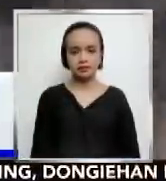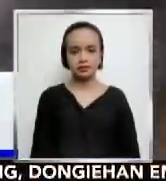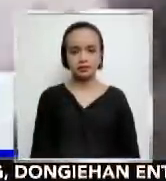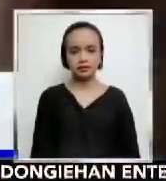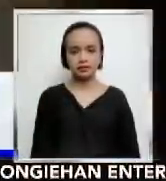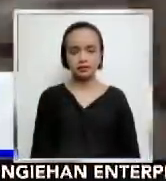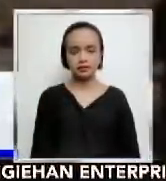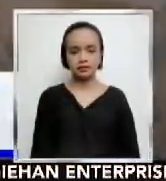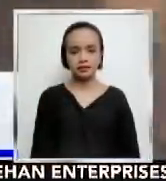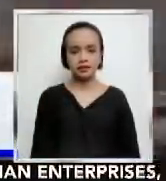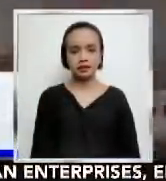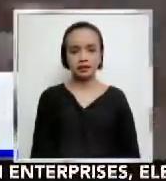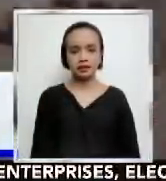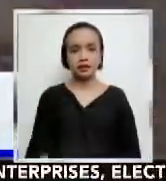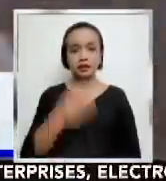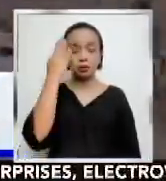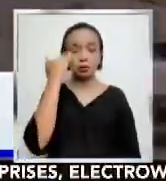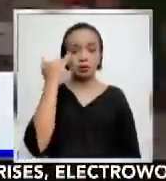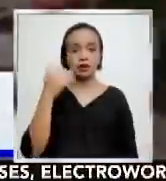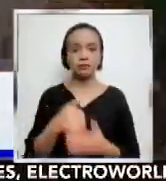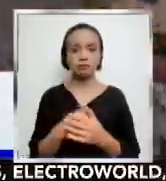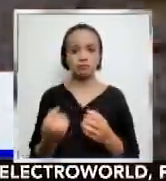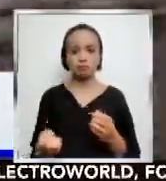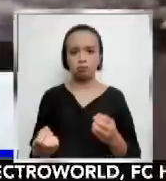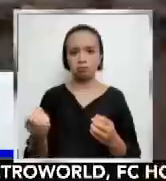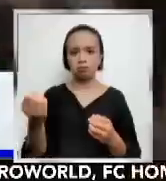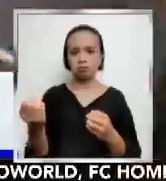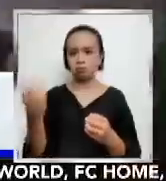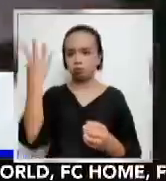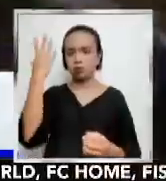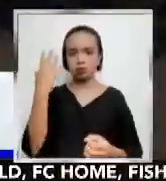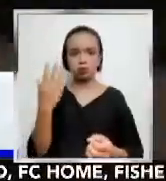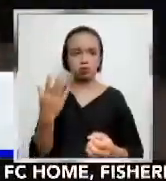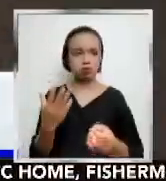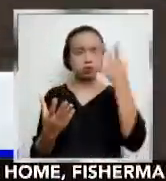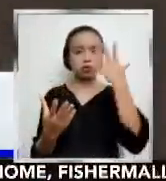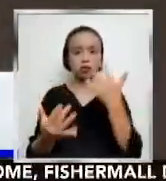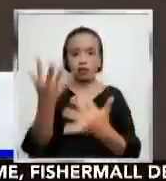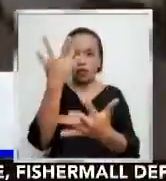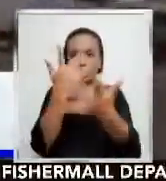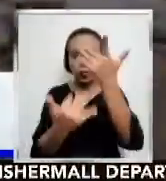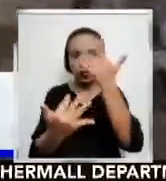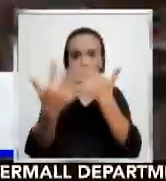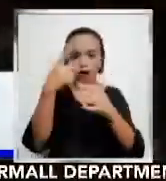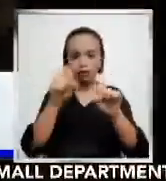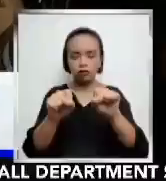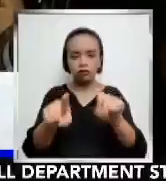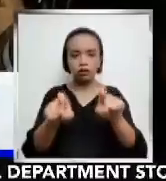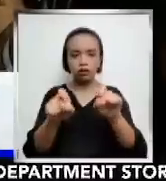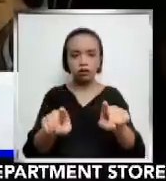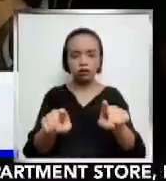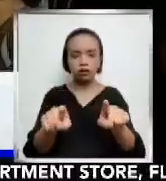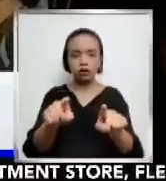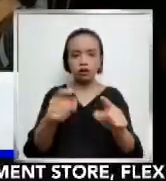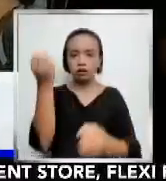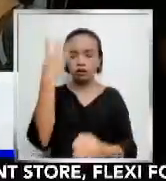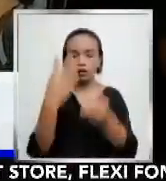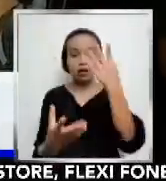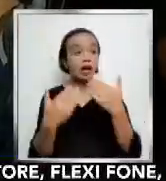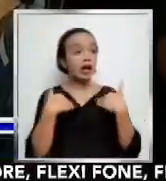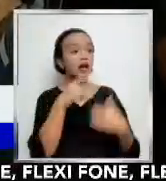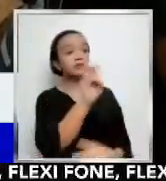Nang sunod-sunod ang naging pagsabog mula sa mga nasusunog na tindahan ng paputok. Merong isang taxi driver na